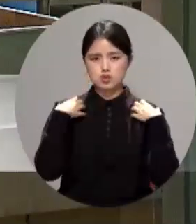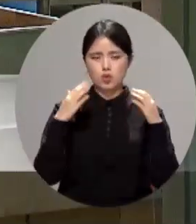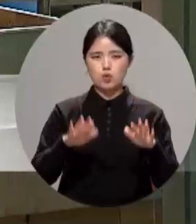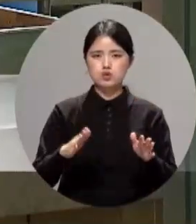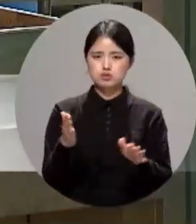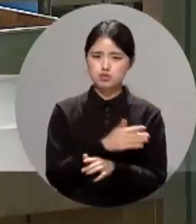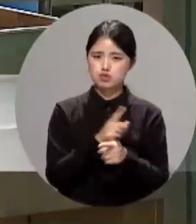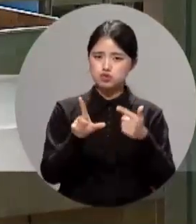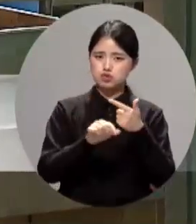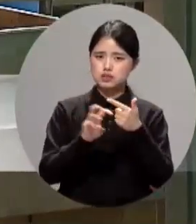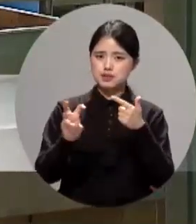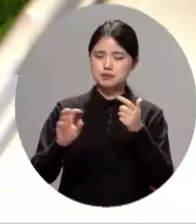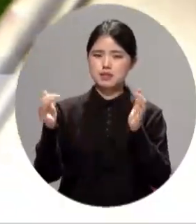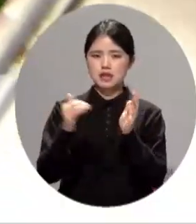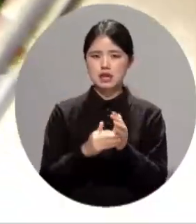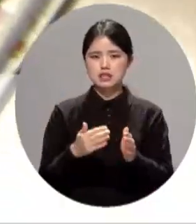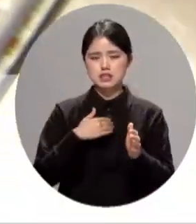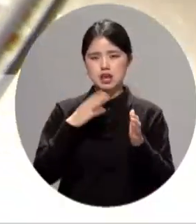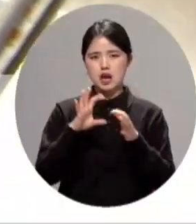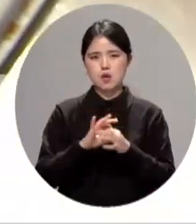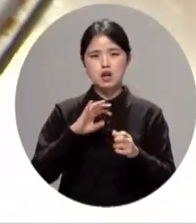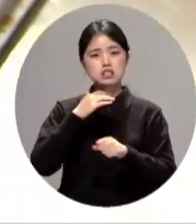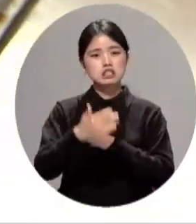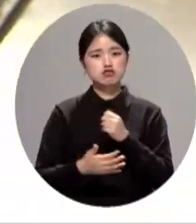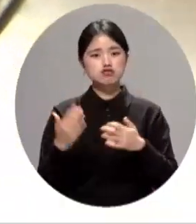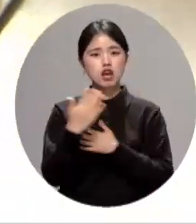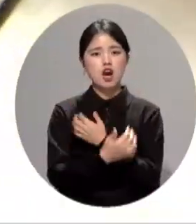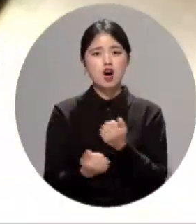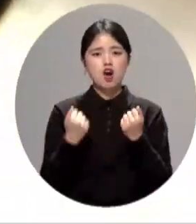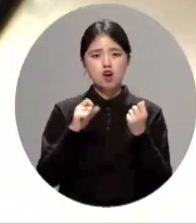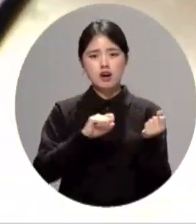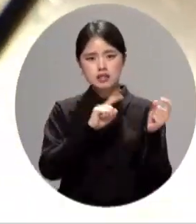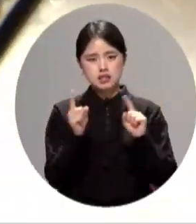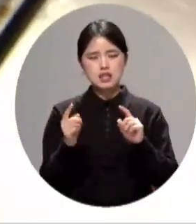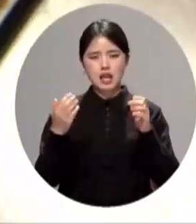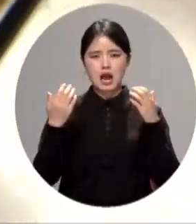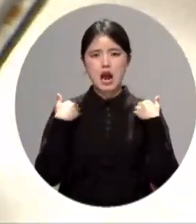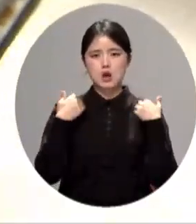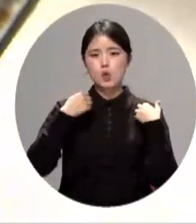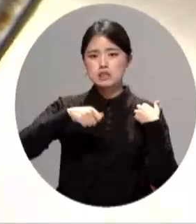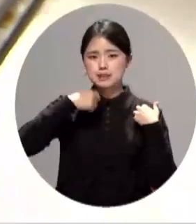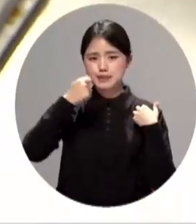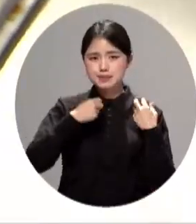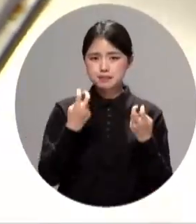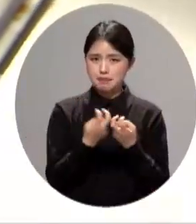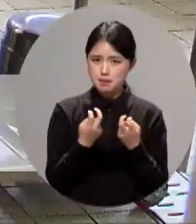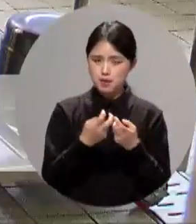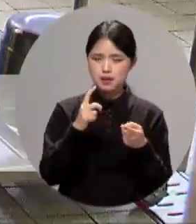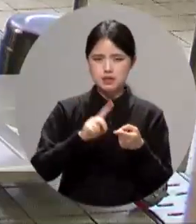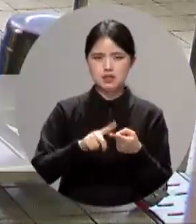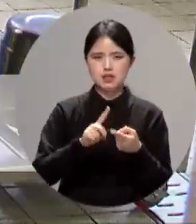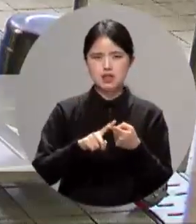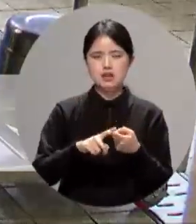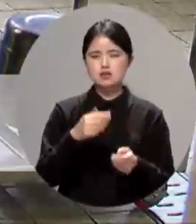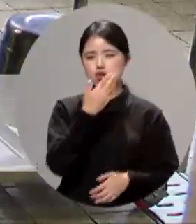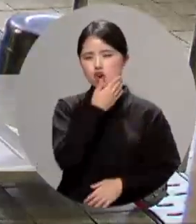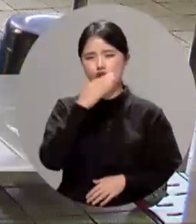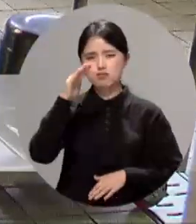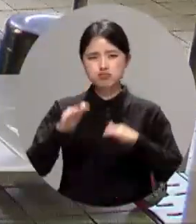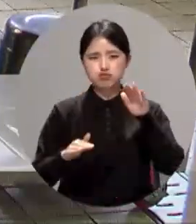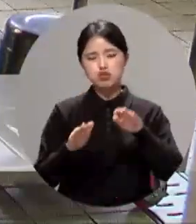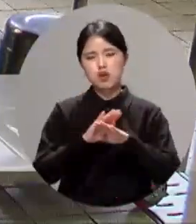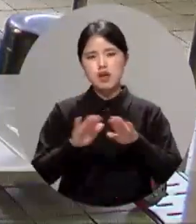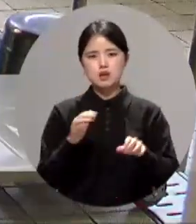다음 달 30일까지 나와 지구의 건강을 살리는 학교 급식 레시피를 주제로 학생들의 영향 불균형을 해소하고